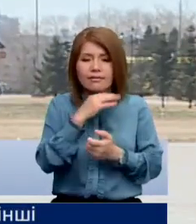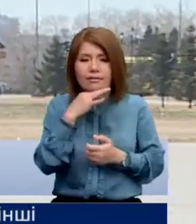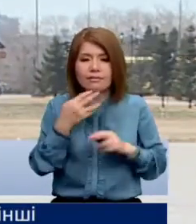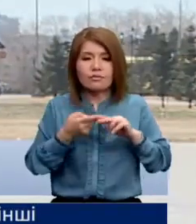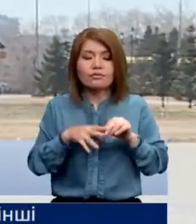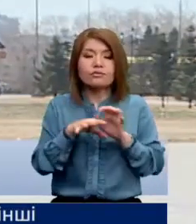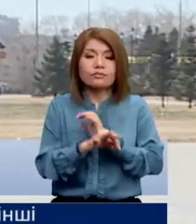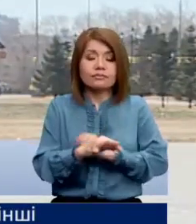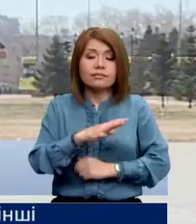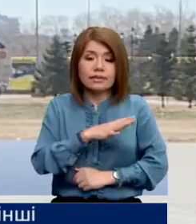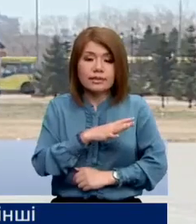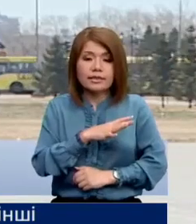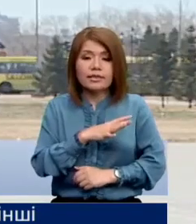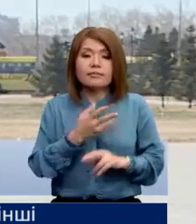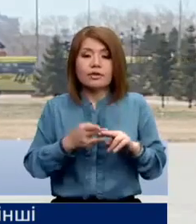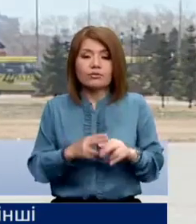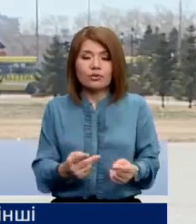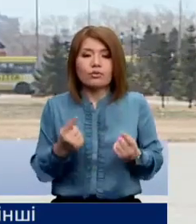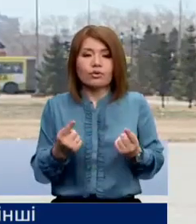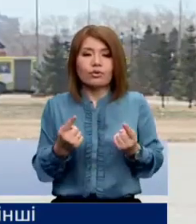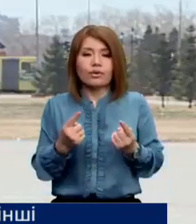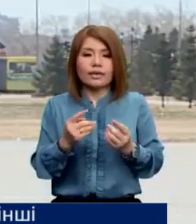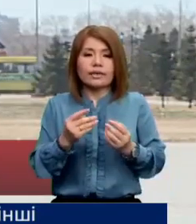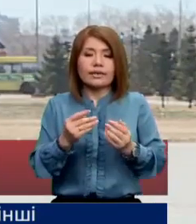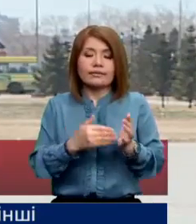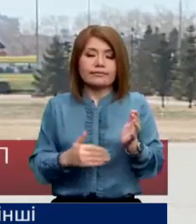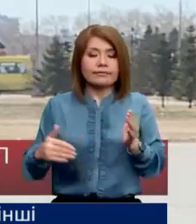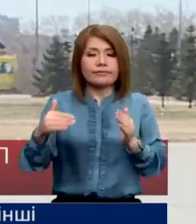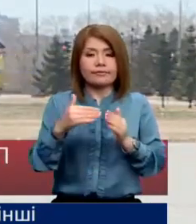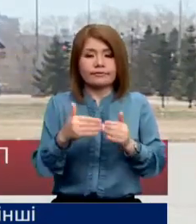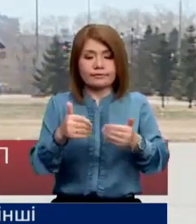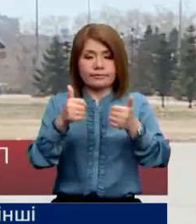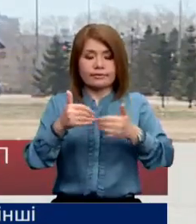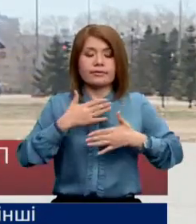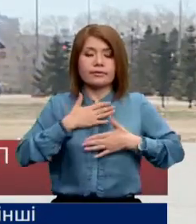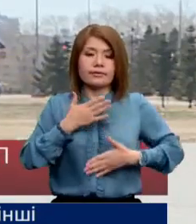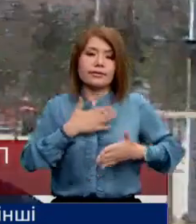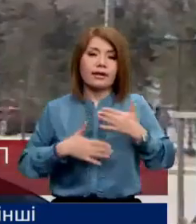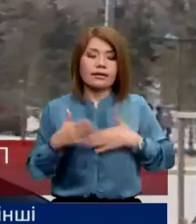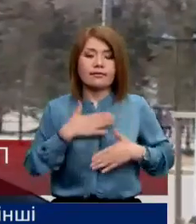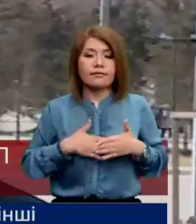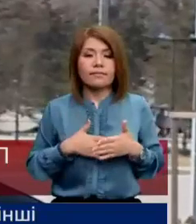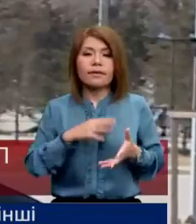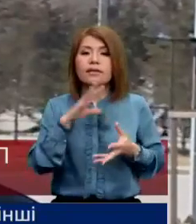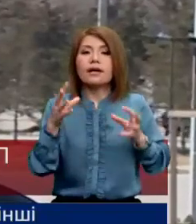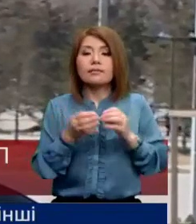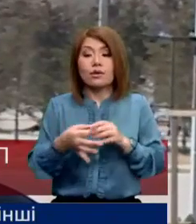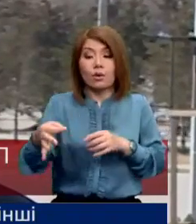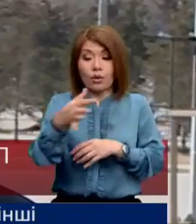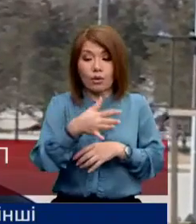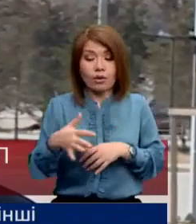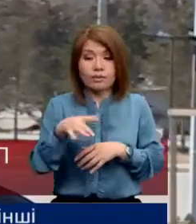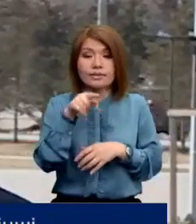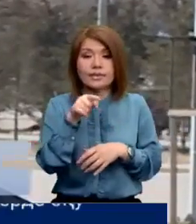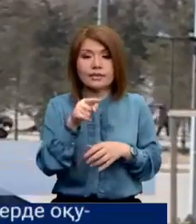қаласы болғаннан кейін осындай бір үлкен дәреже беріп жатқаны әрине көңіл қуантарлық жағдай. Жалпы облыс болу менің